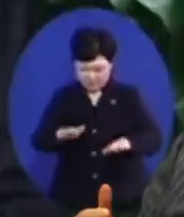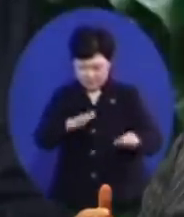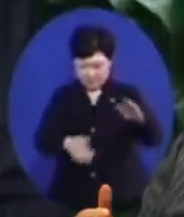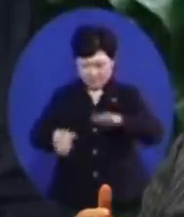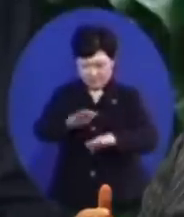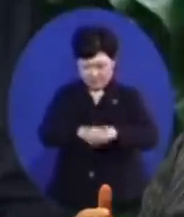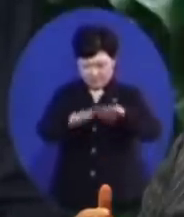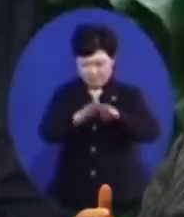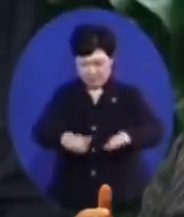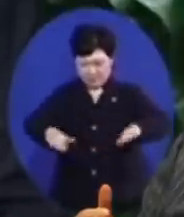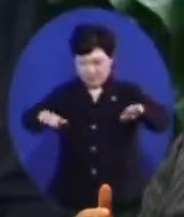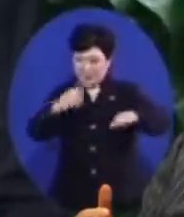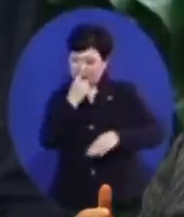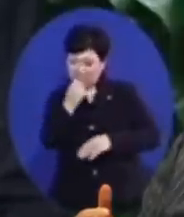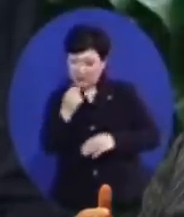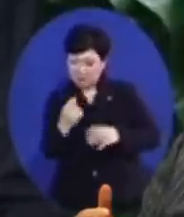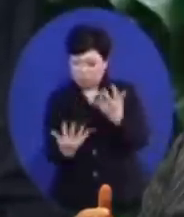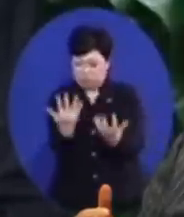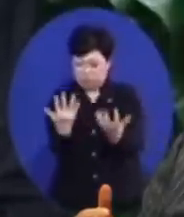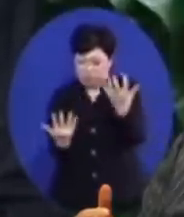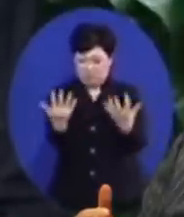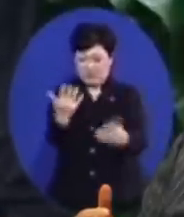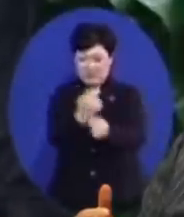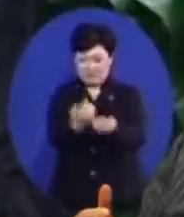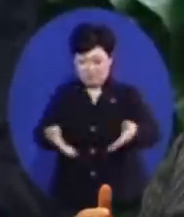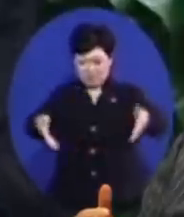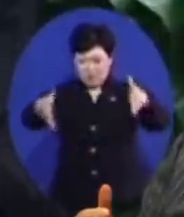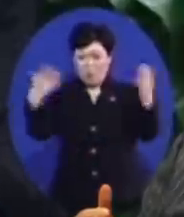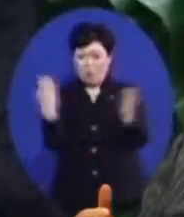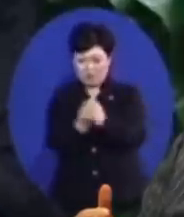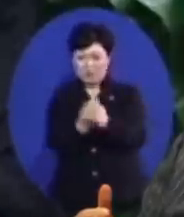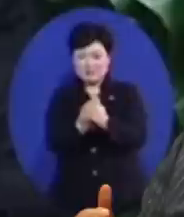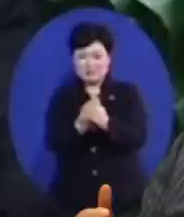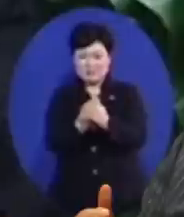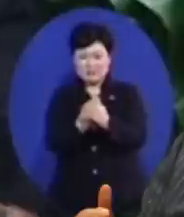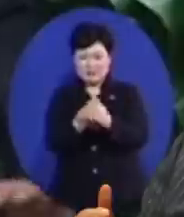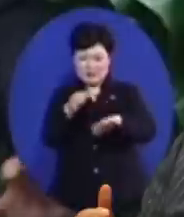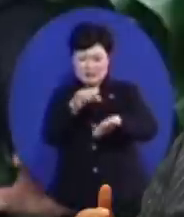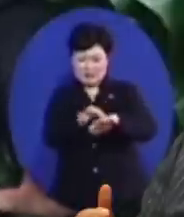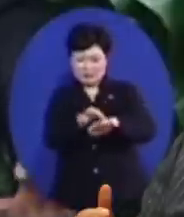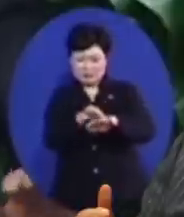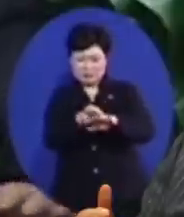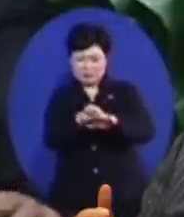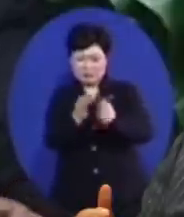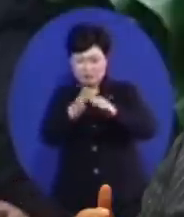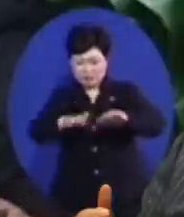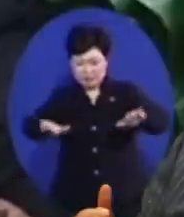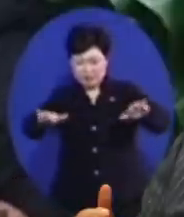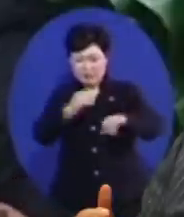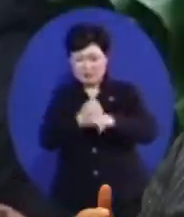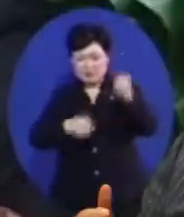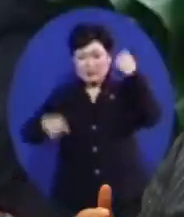그러니까 그렇게 가시가 숭글숭글하던 둥지가 완전히 가죽으로 깔고 거기에다 짐승